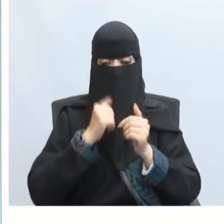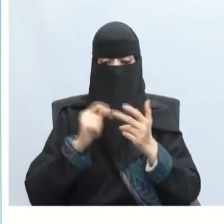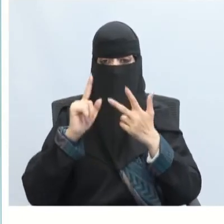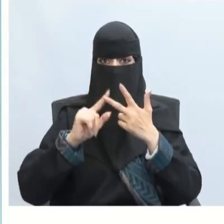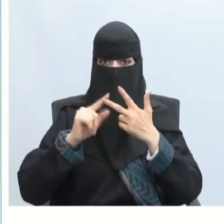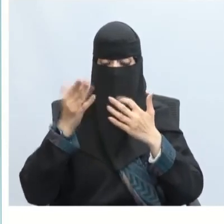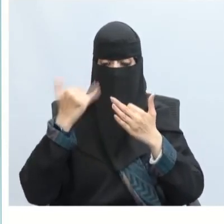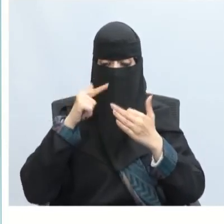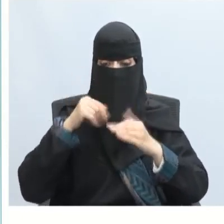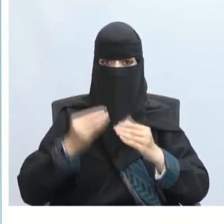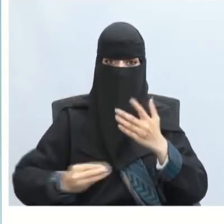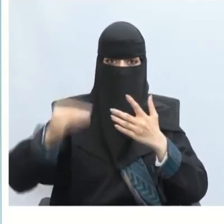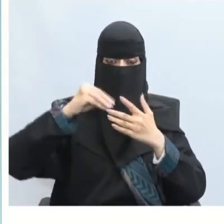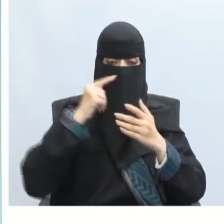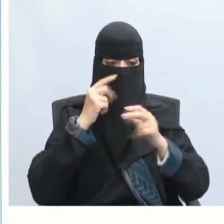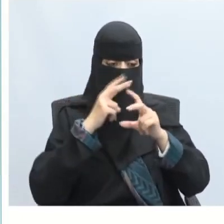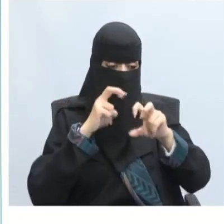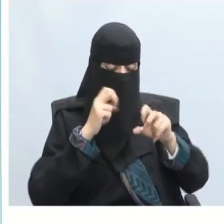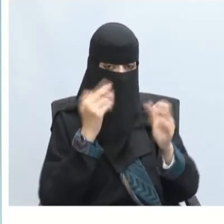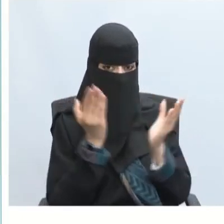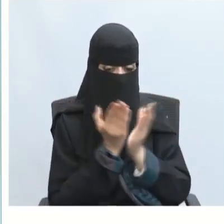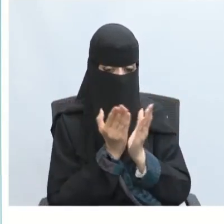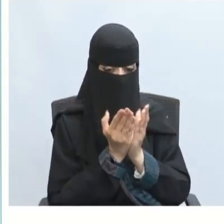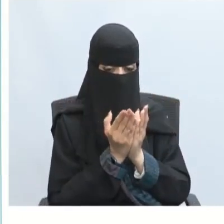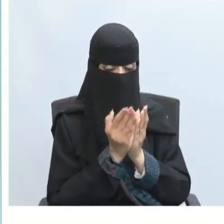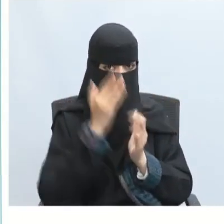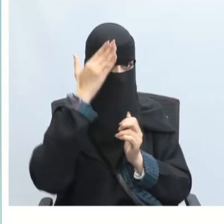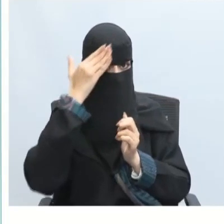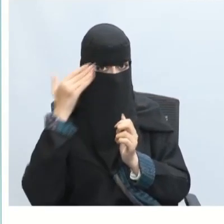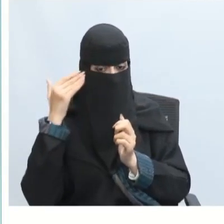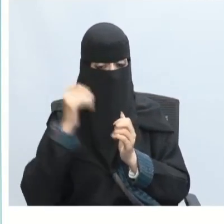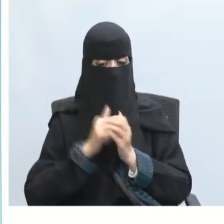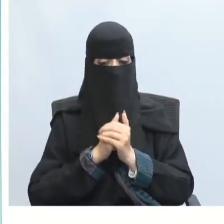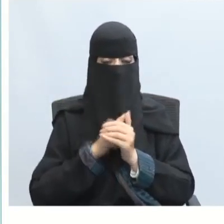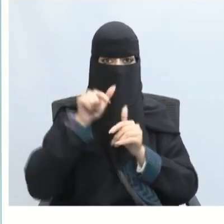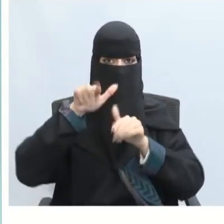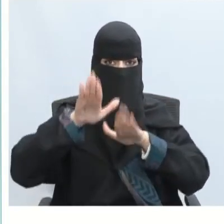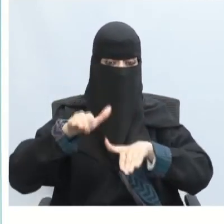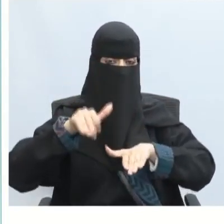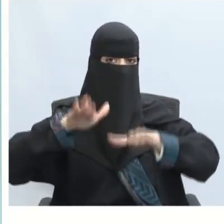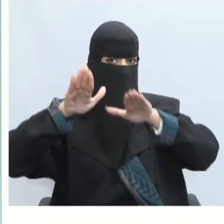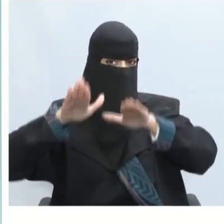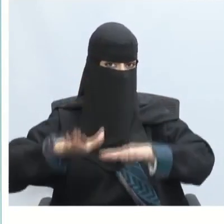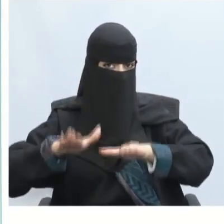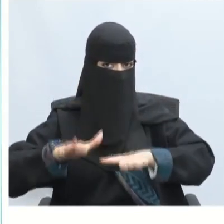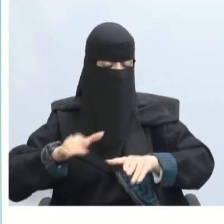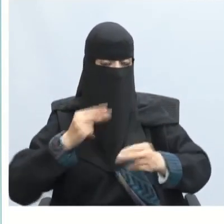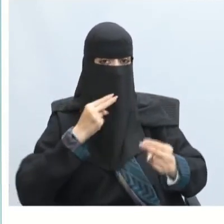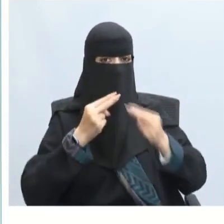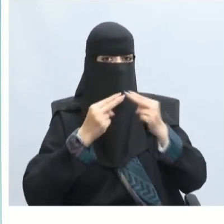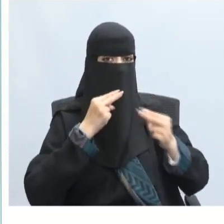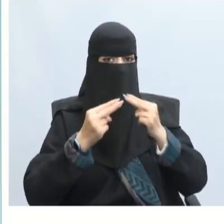ثالثا مرحله الدراسه والمراجعه مرحله الدراسه